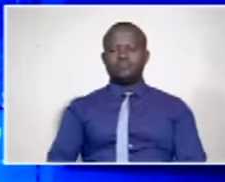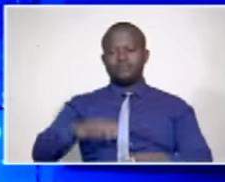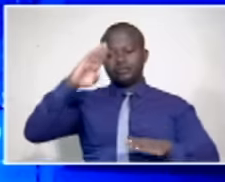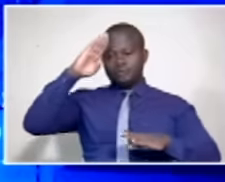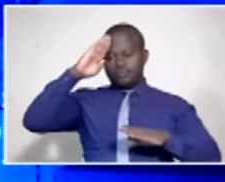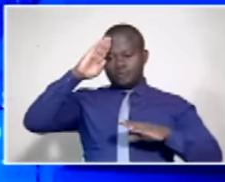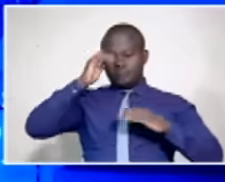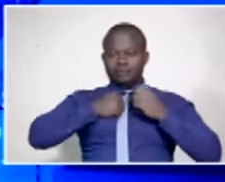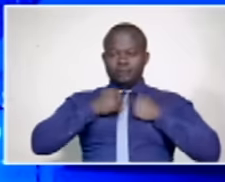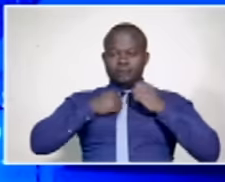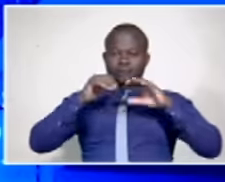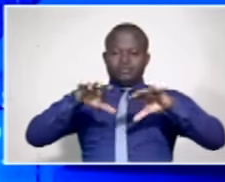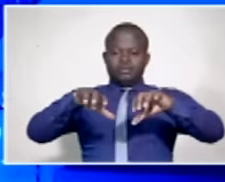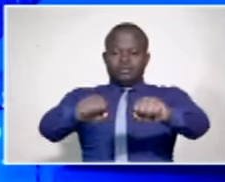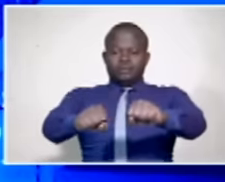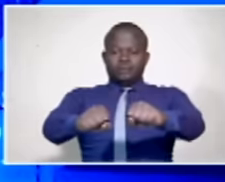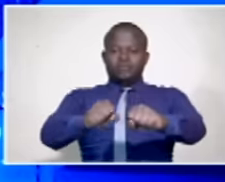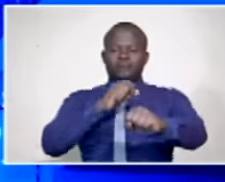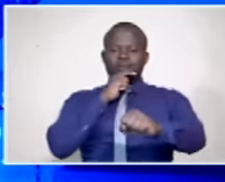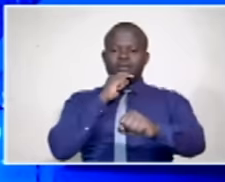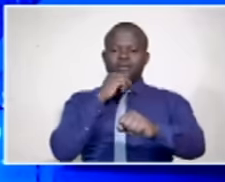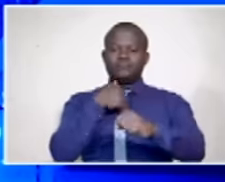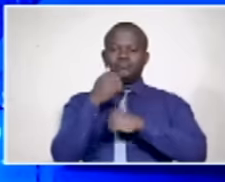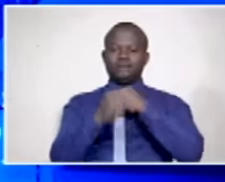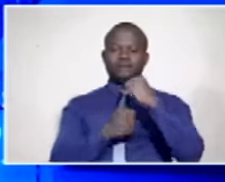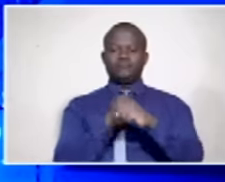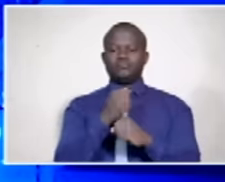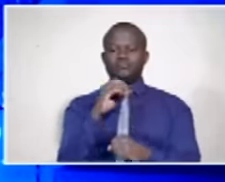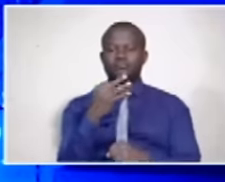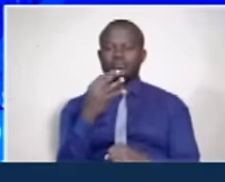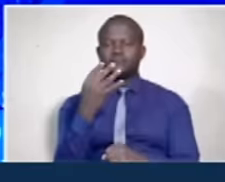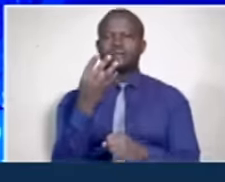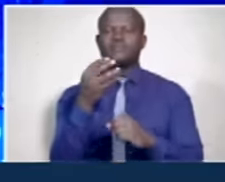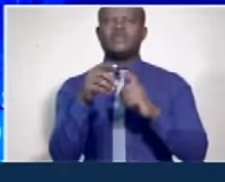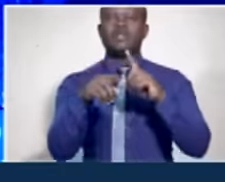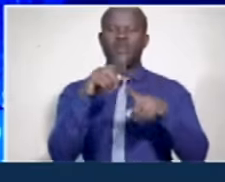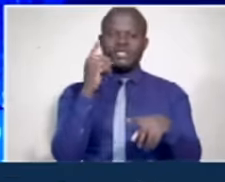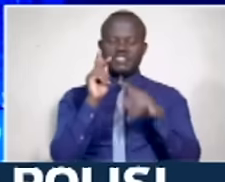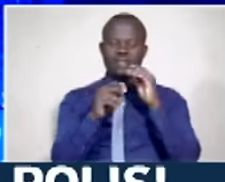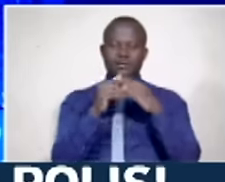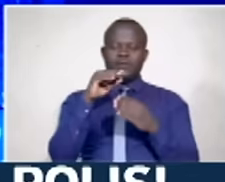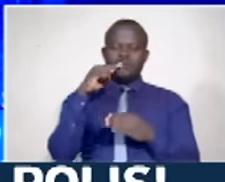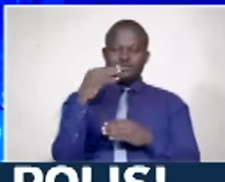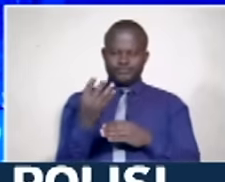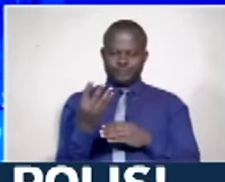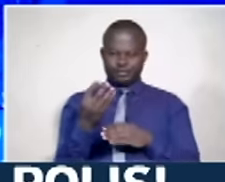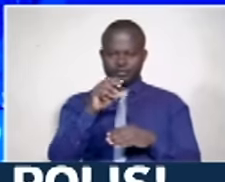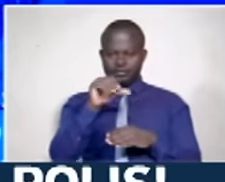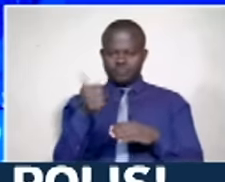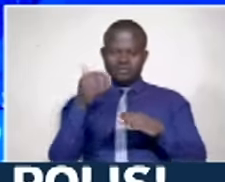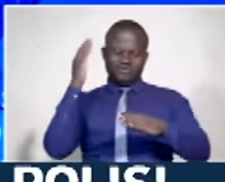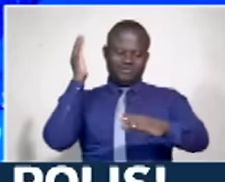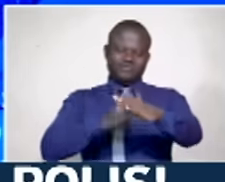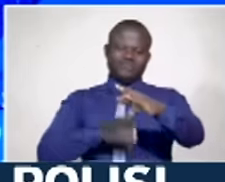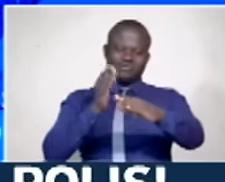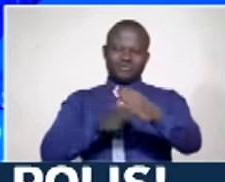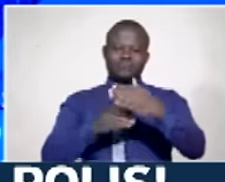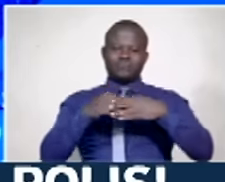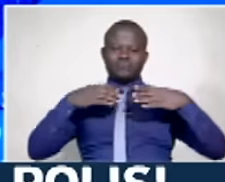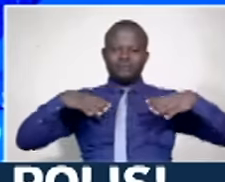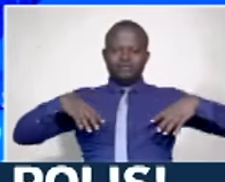Polisi y'u Rwanda yataye muri yombi umugabo w'imyaka 34 ukekwaho kwica abantu bane abandi akabacaza imwe mu